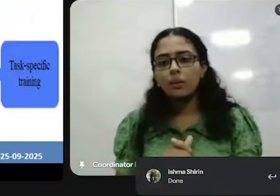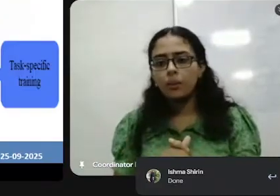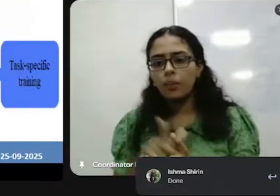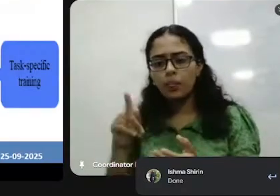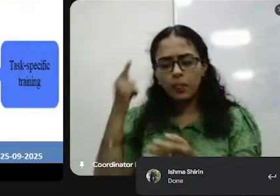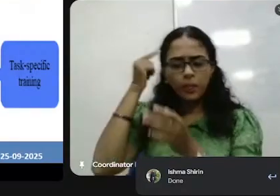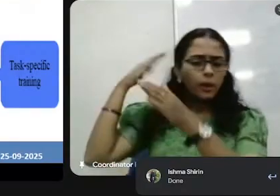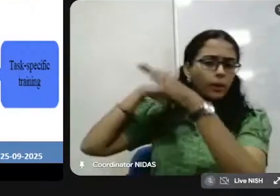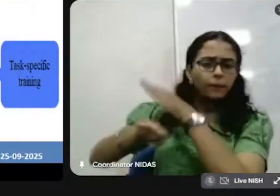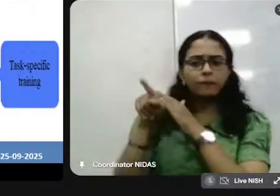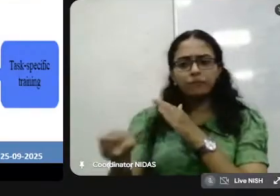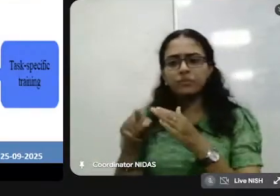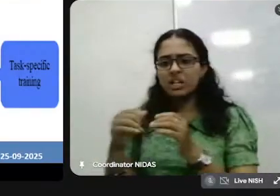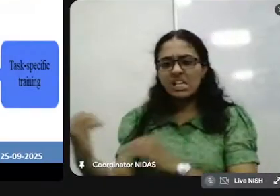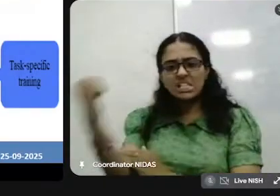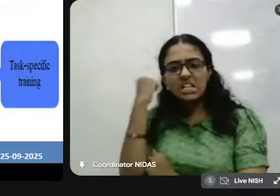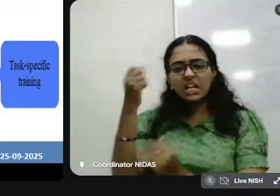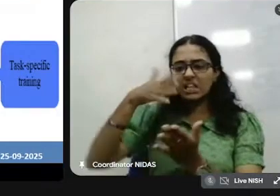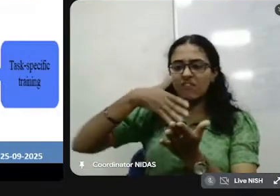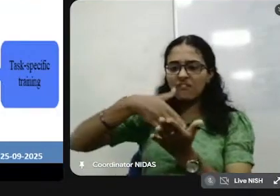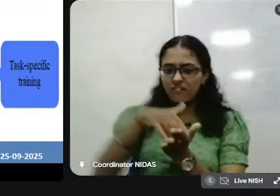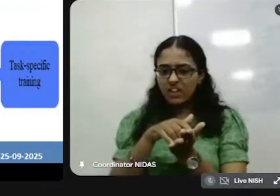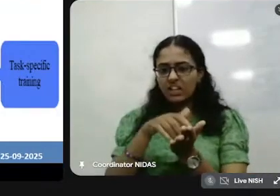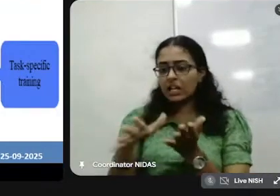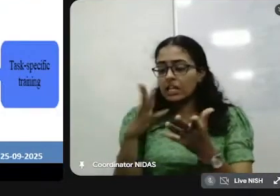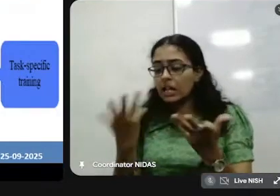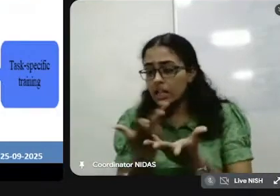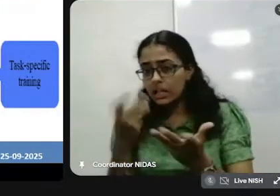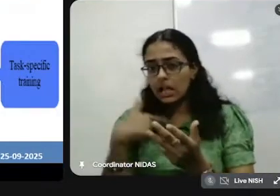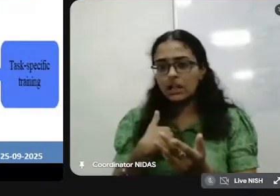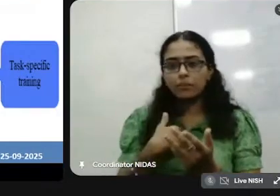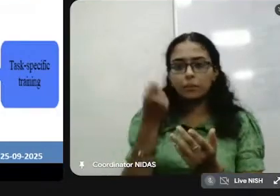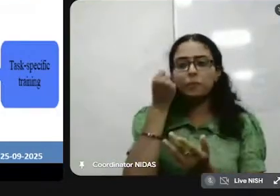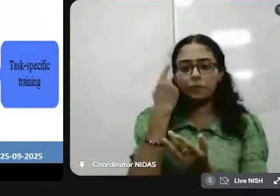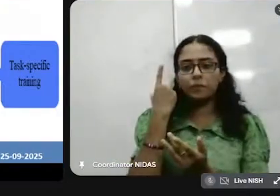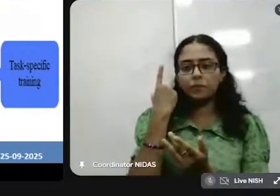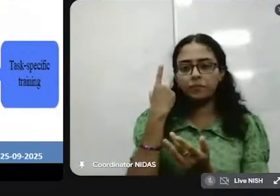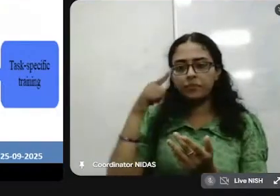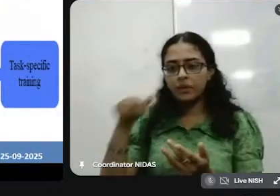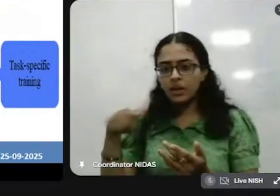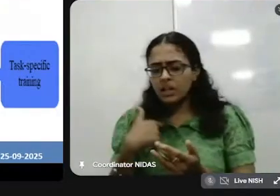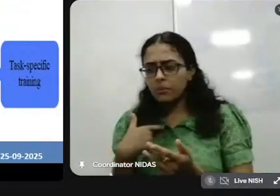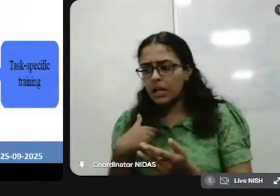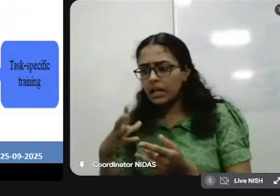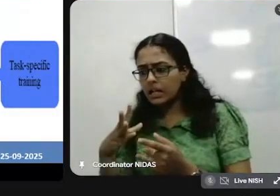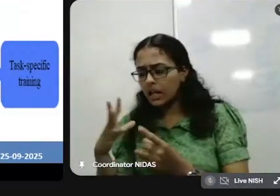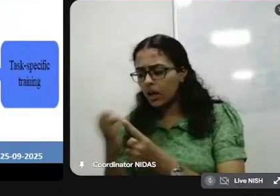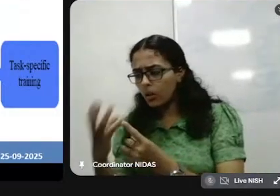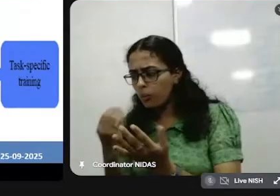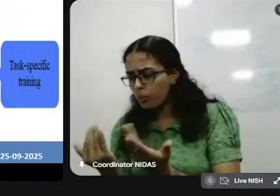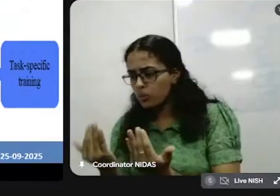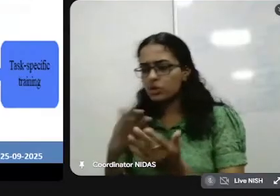നമ്മുടെ തലച്ചോറിന്റെ സ്ട്രെങ്തും വീക്ക്നെസ്സും അതൊക്കെ എന്തൊക്കെ കാര്യങ്ങൾ ഇപ്പൊ ചെയ്യാൻ പറ്റും, എന്തൊക്കെ കാര്യങ്ങൾ നഷ്ടമായി എന്ന്